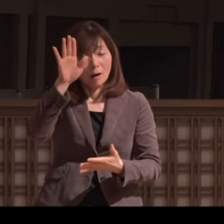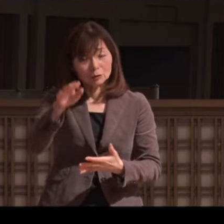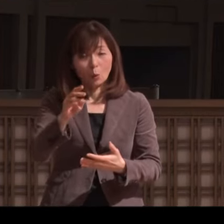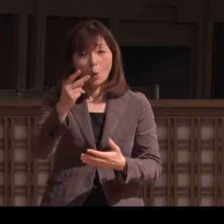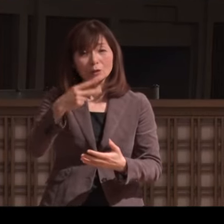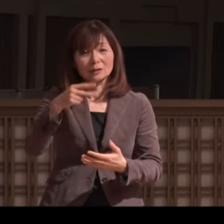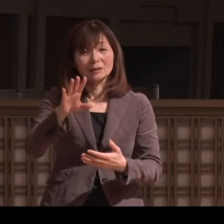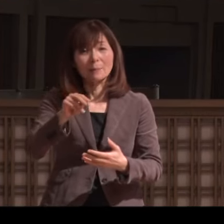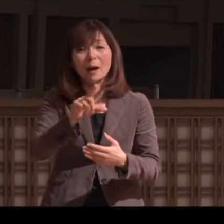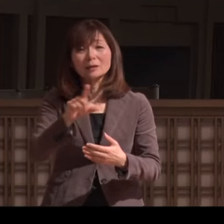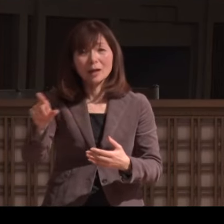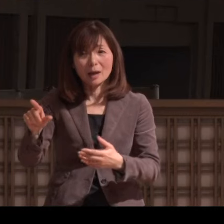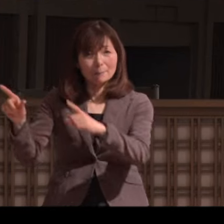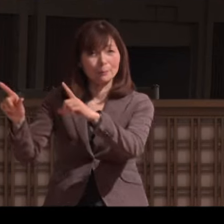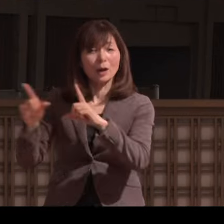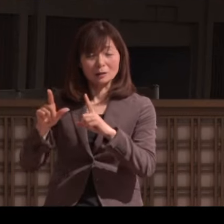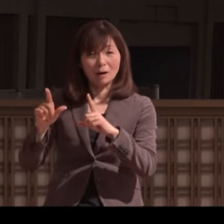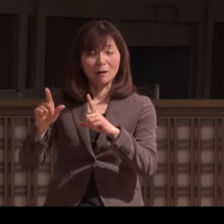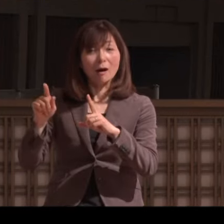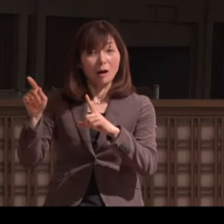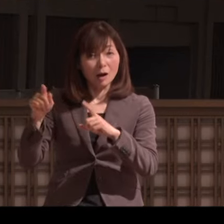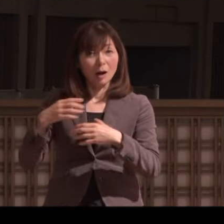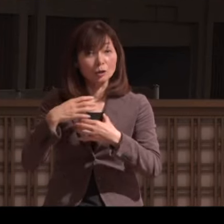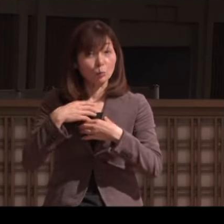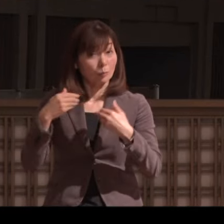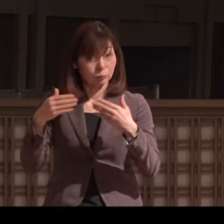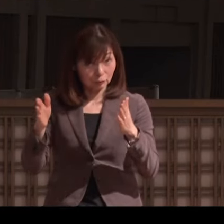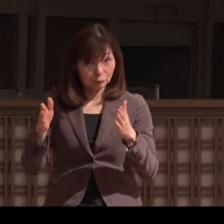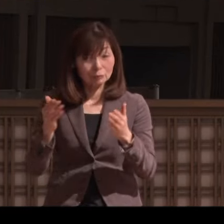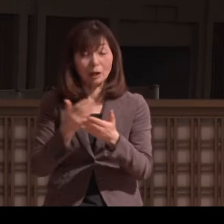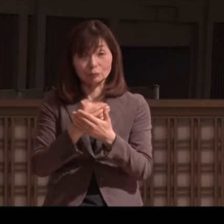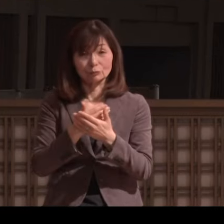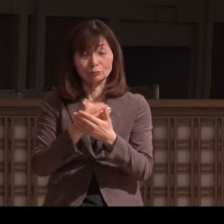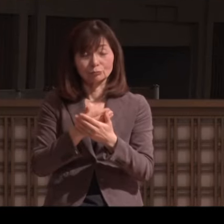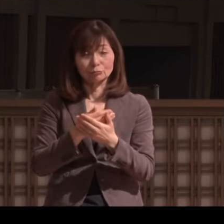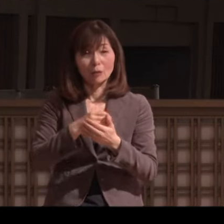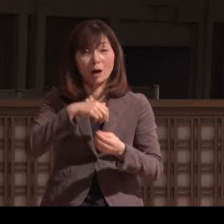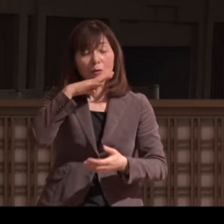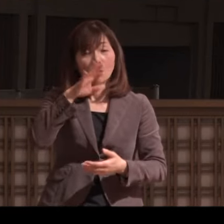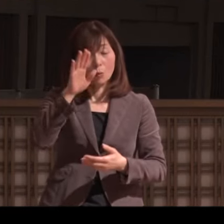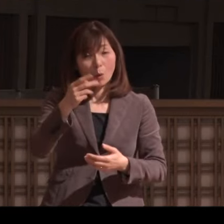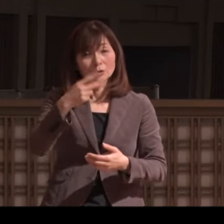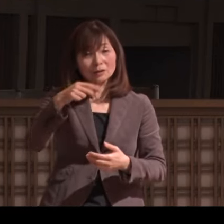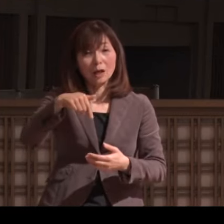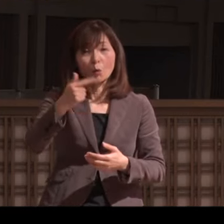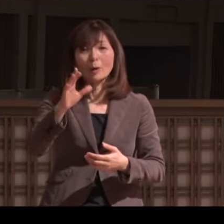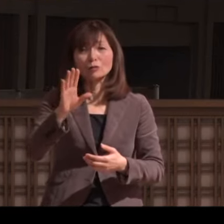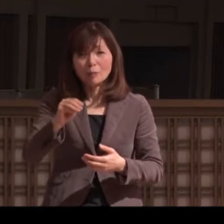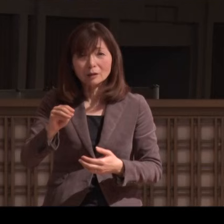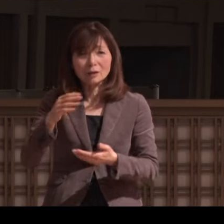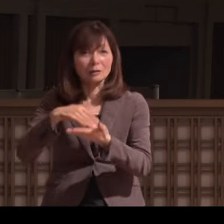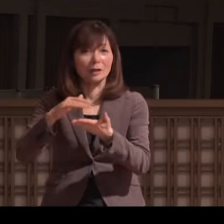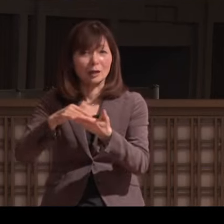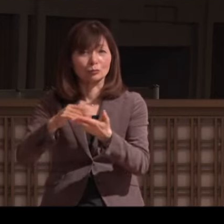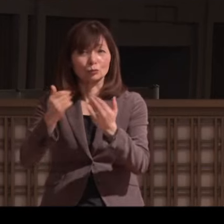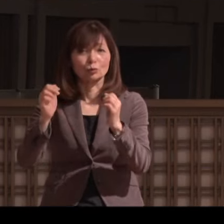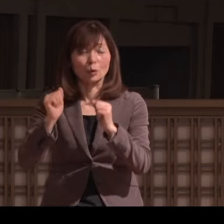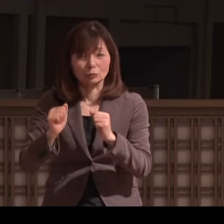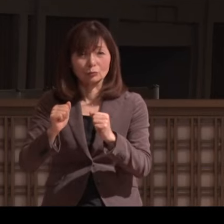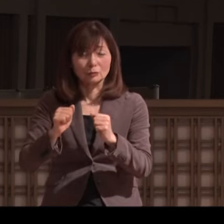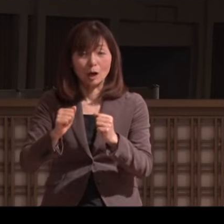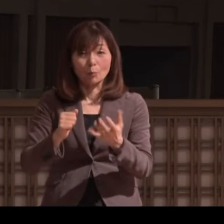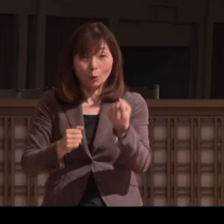やつあれそんなに心配じゃなくなるの分かりますよね老後2600万だっって計算する人もいるみたいですよありますか2600万あるっていう人